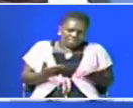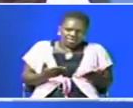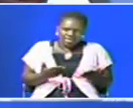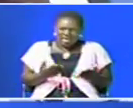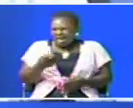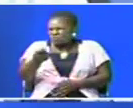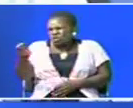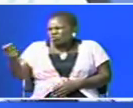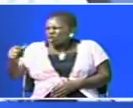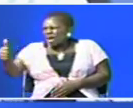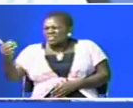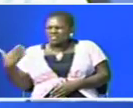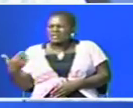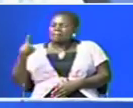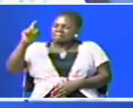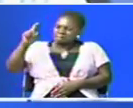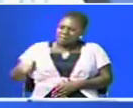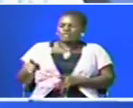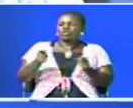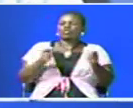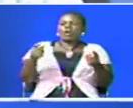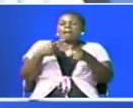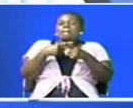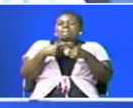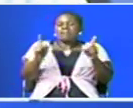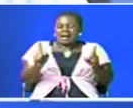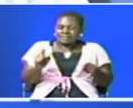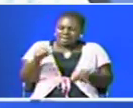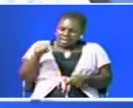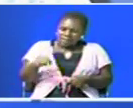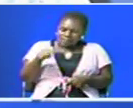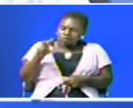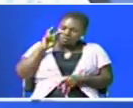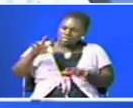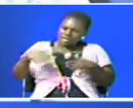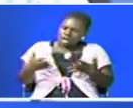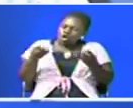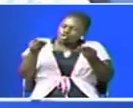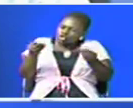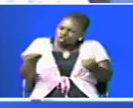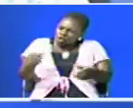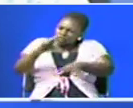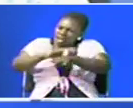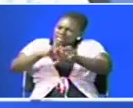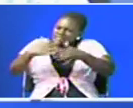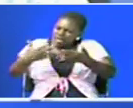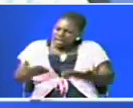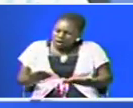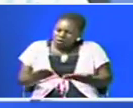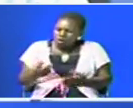sababishi vingine vyovyote vile unasababisha. Lakini sasa hapa ndo utaona suluhisho ni